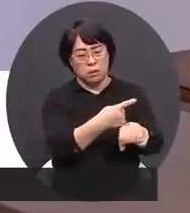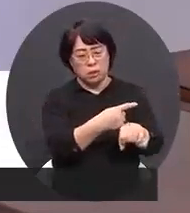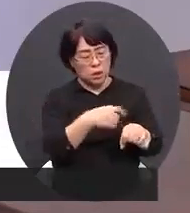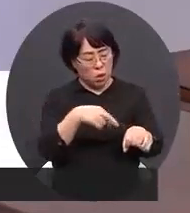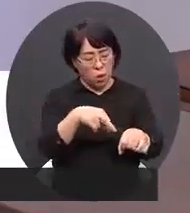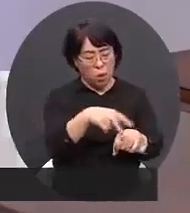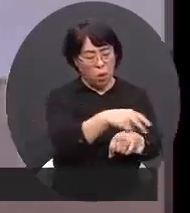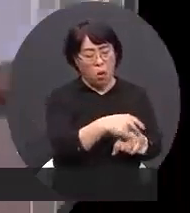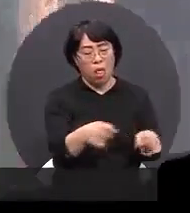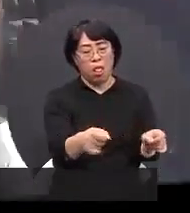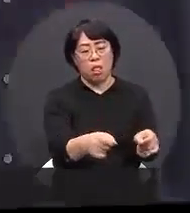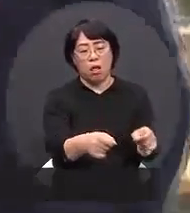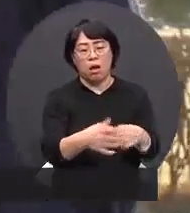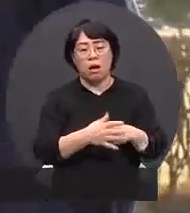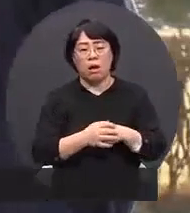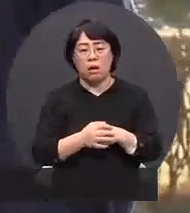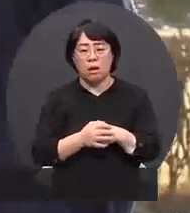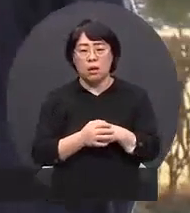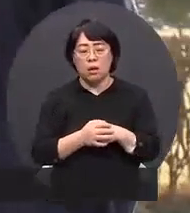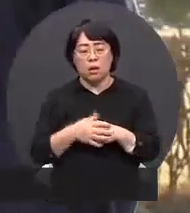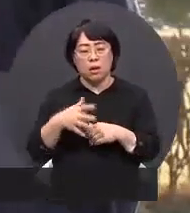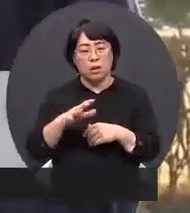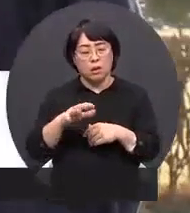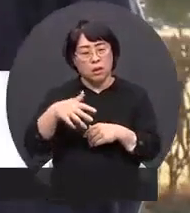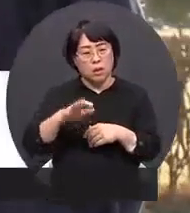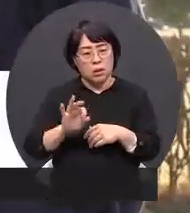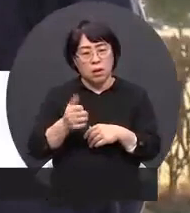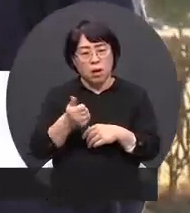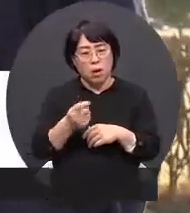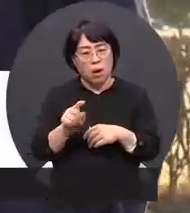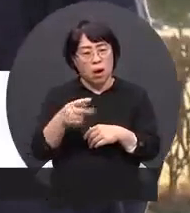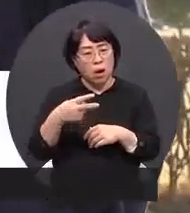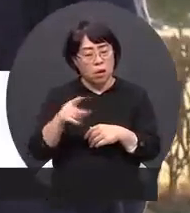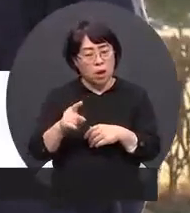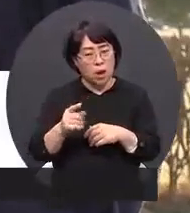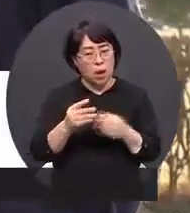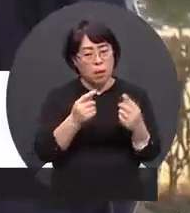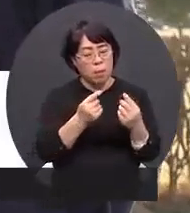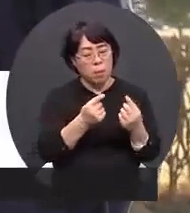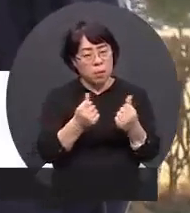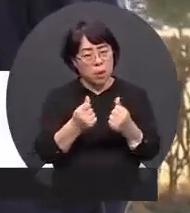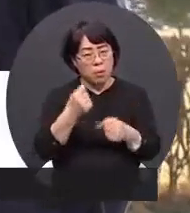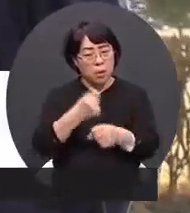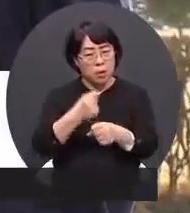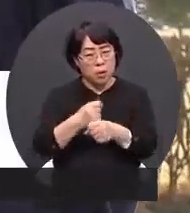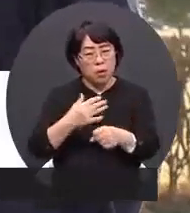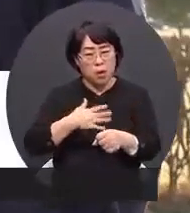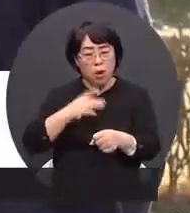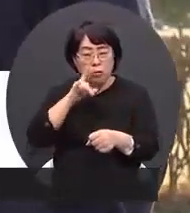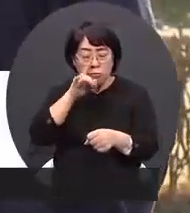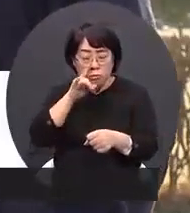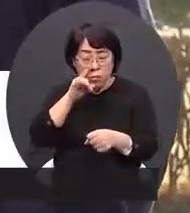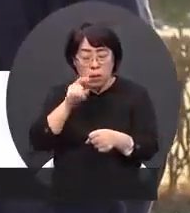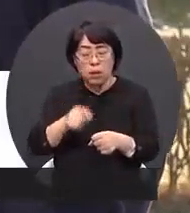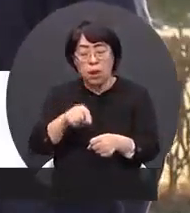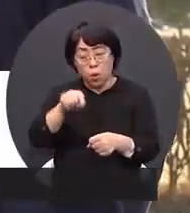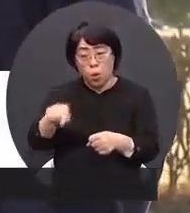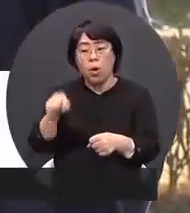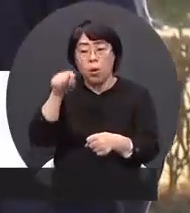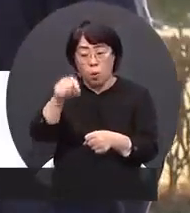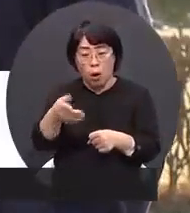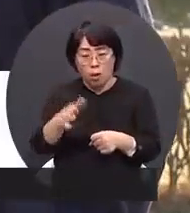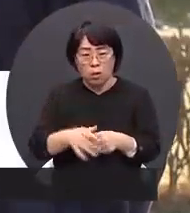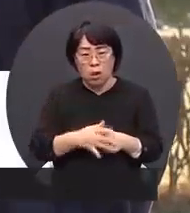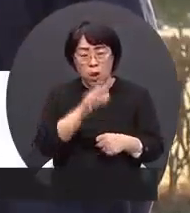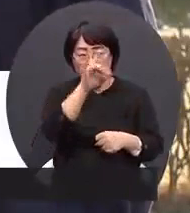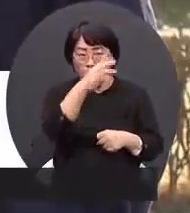걷는게 에 청와대를 비슷하게 만들어 가졌어요 궁금해서 온건데 원래 청와대를 열게 된다 고 하며